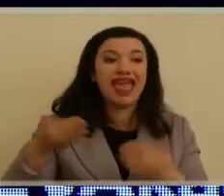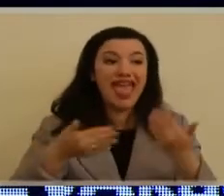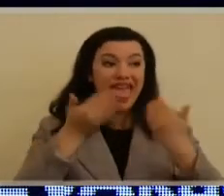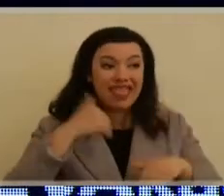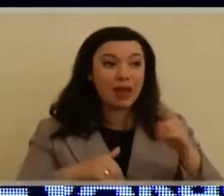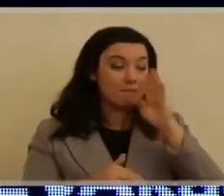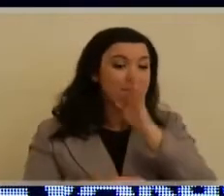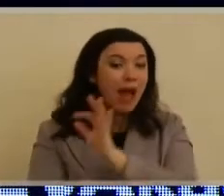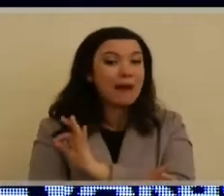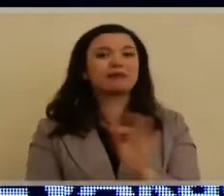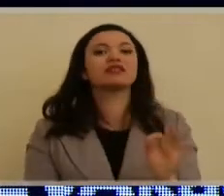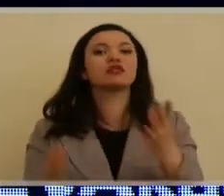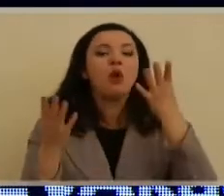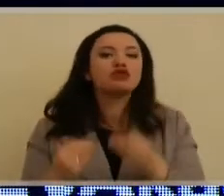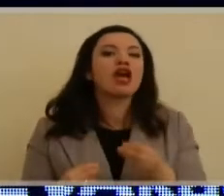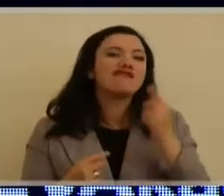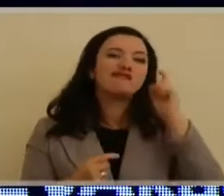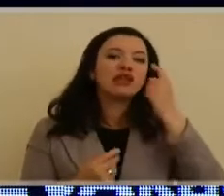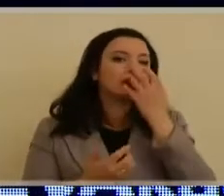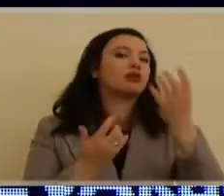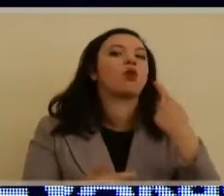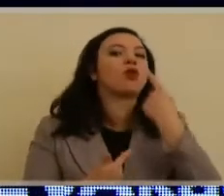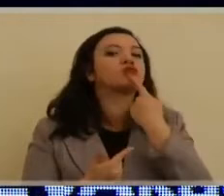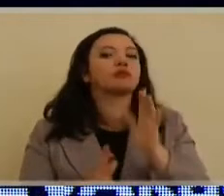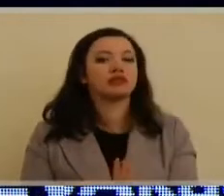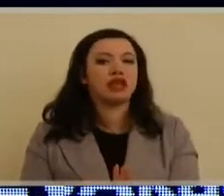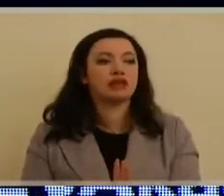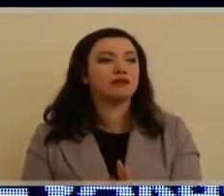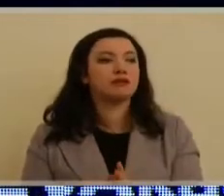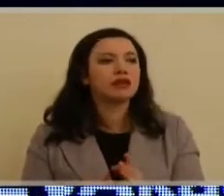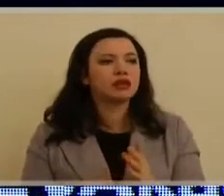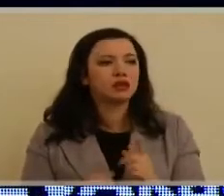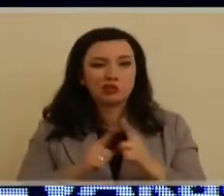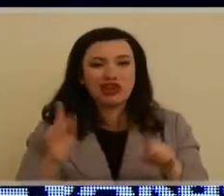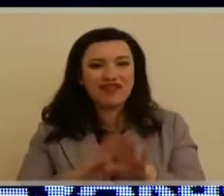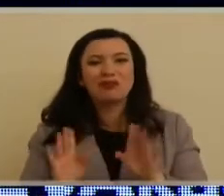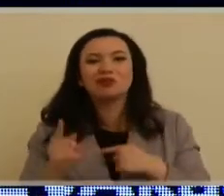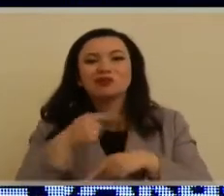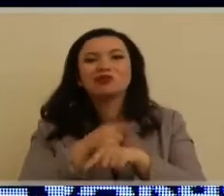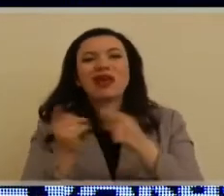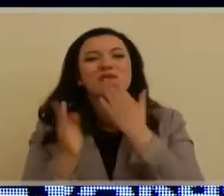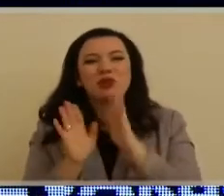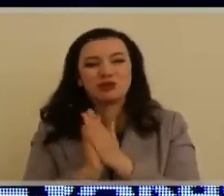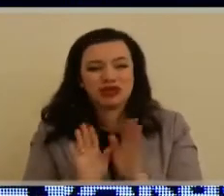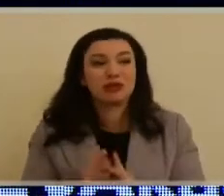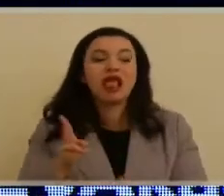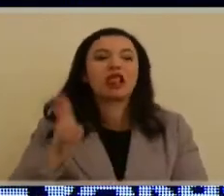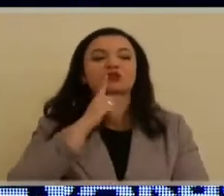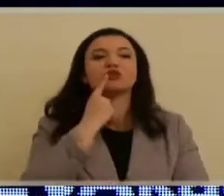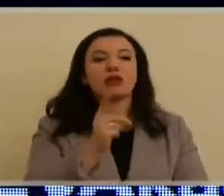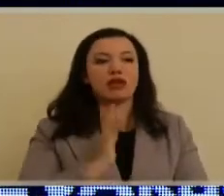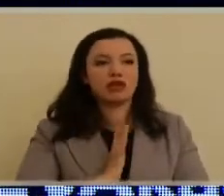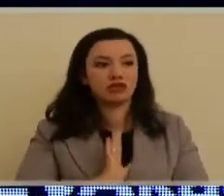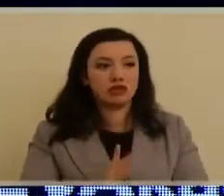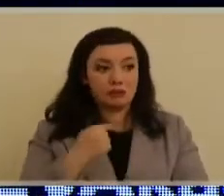engelliyi bağımsızlaştıracak önerileri konuşmalıyız. Süremiz olsa bu konuda da söyleyecek çok şeyim vardı ama maalesef sürem yok. Son olarak şunu söylemek